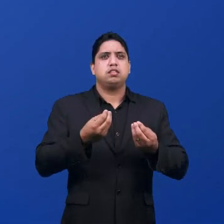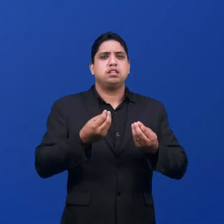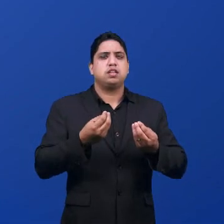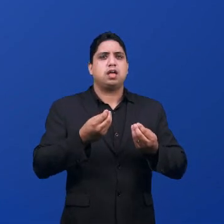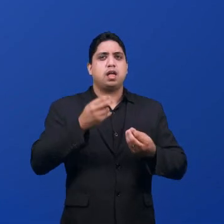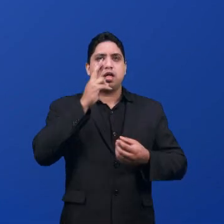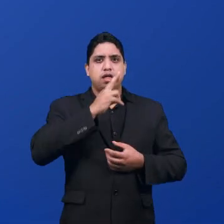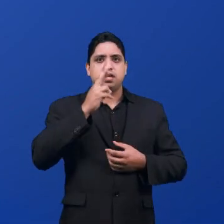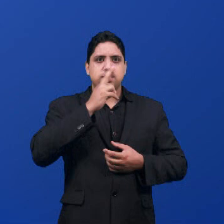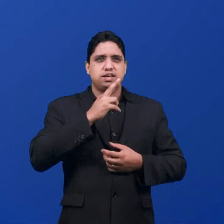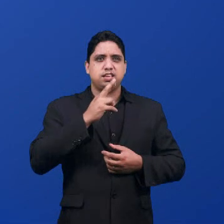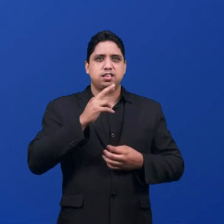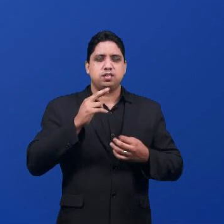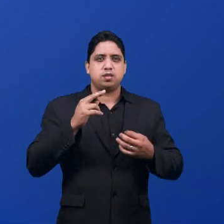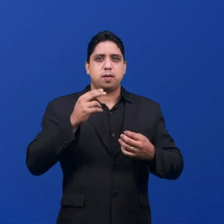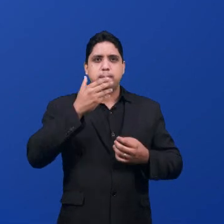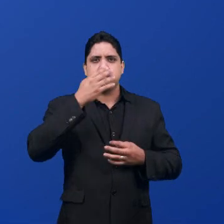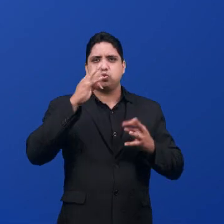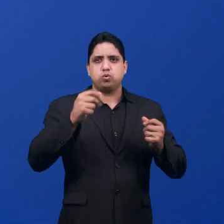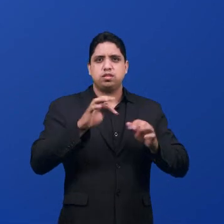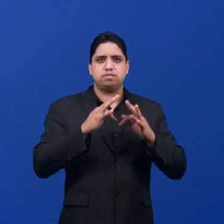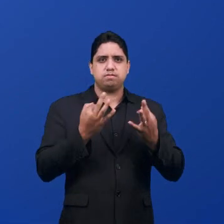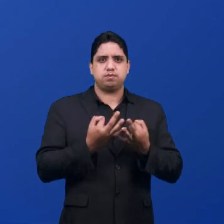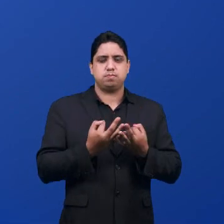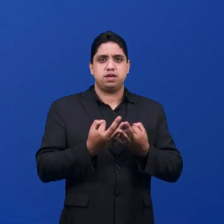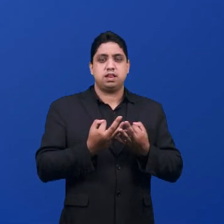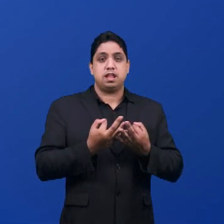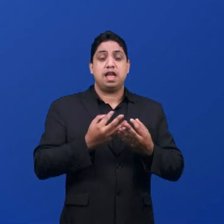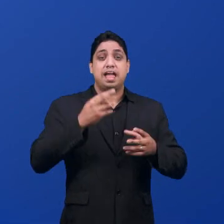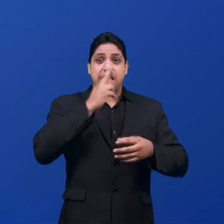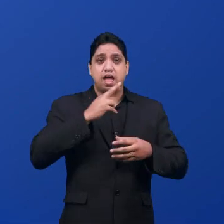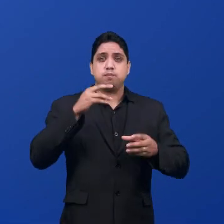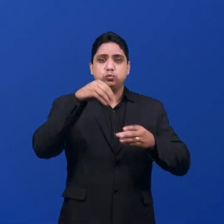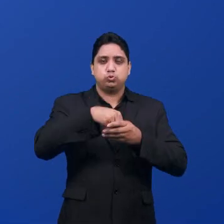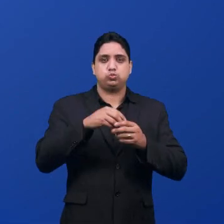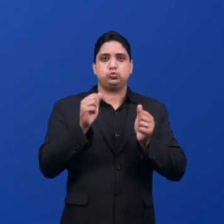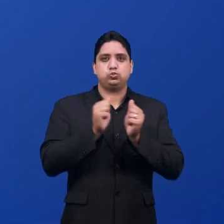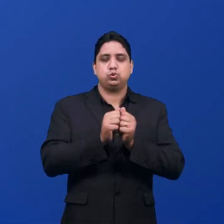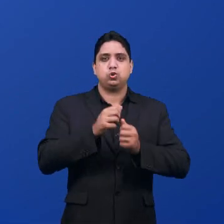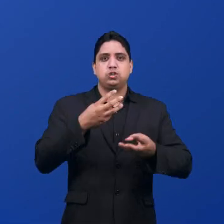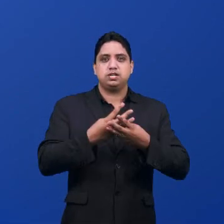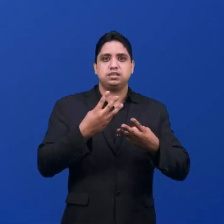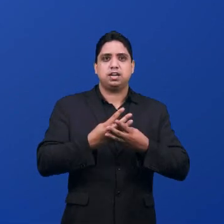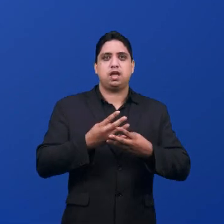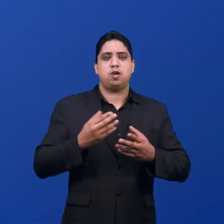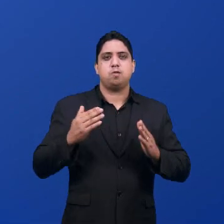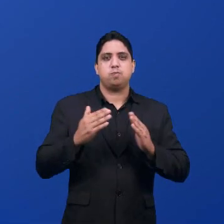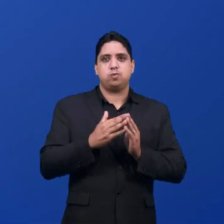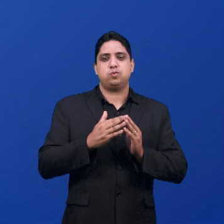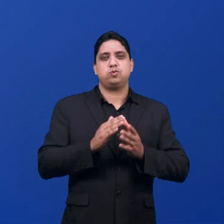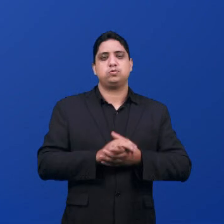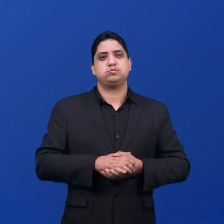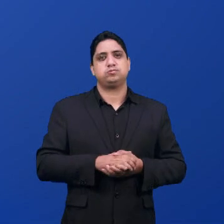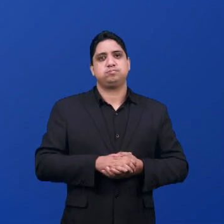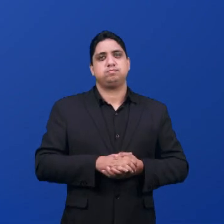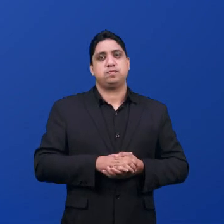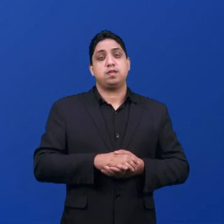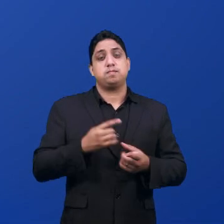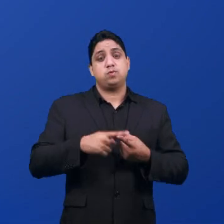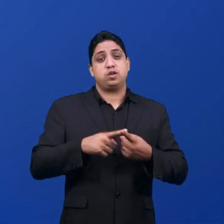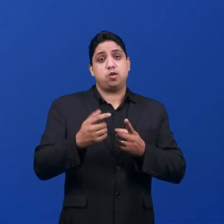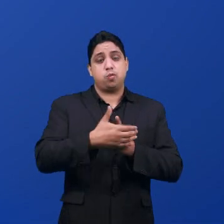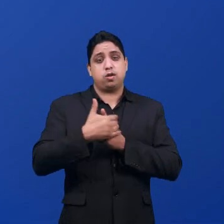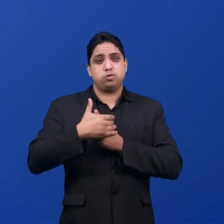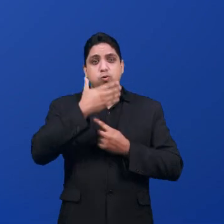Ainsi, Josué a donné la vie à Rahab et à sa famille, son père et tout ce qu'elle avait. Elle habitait au milieu